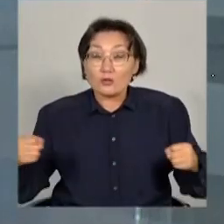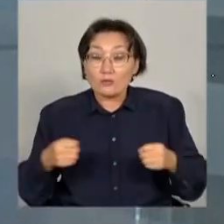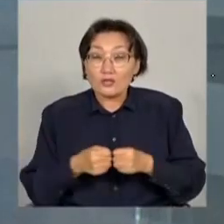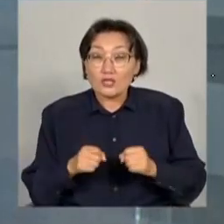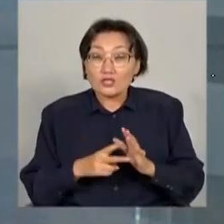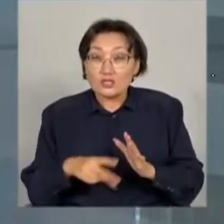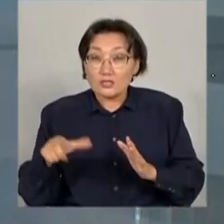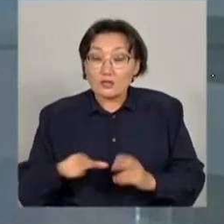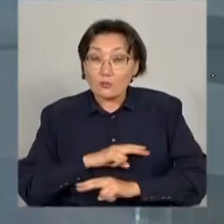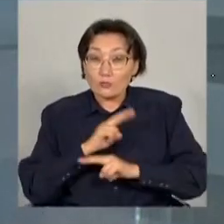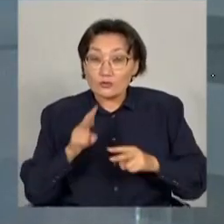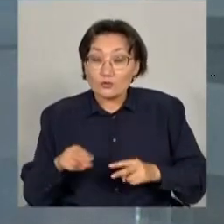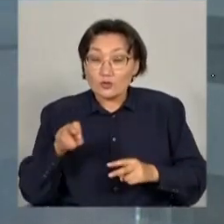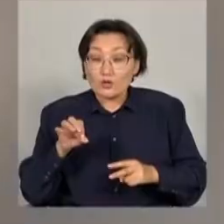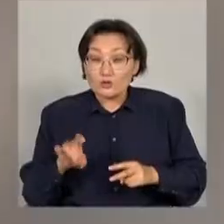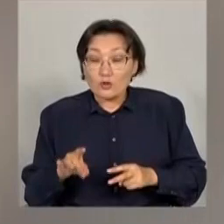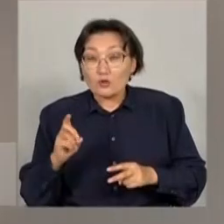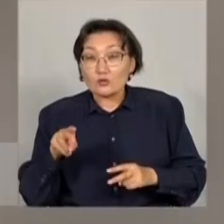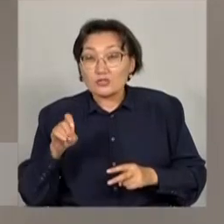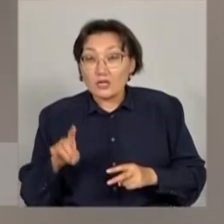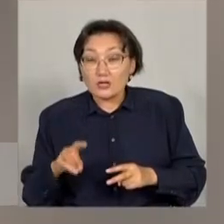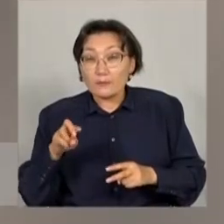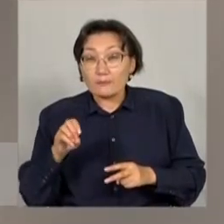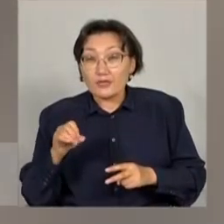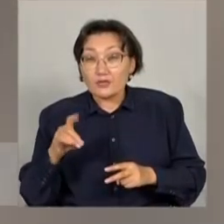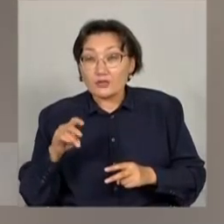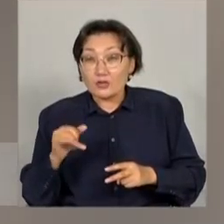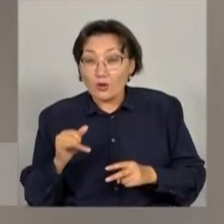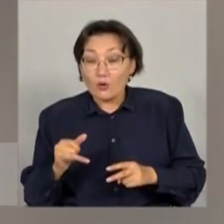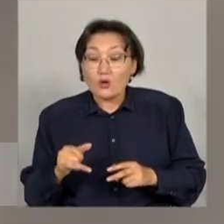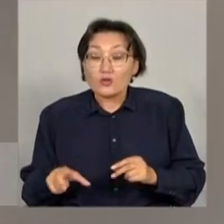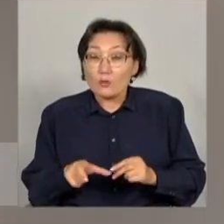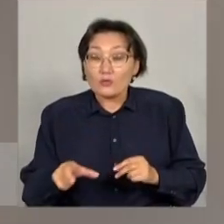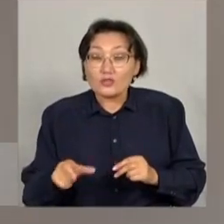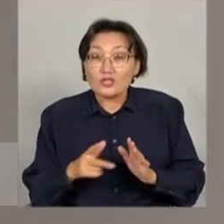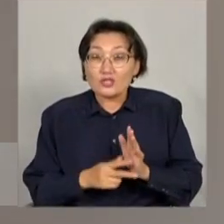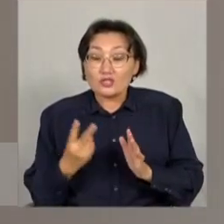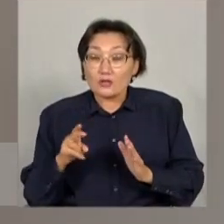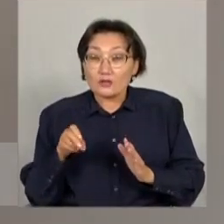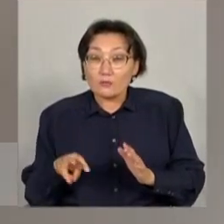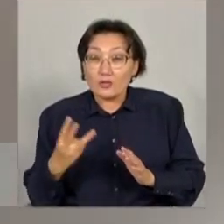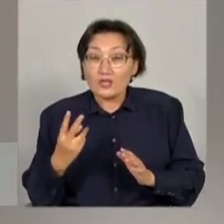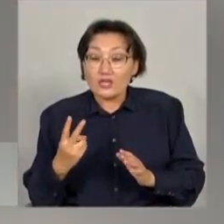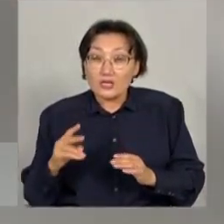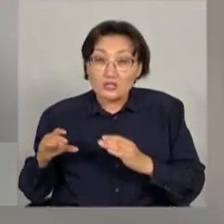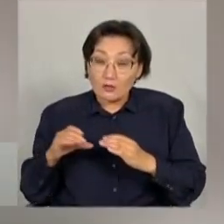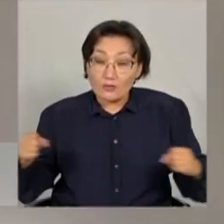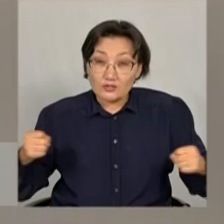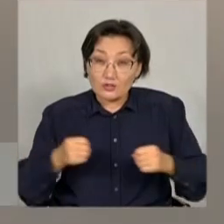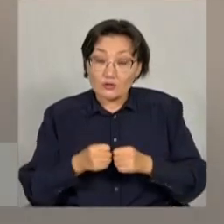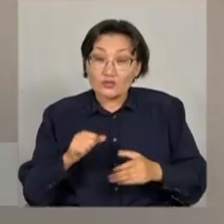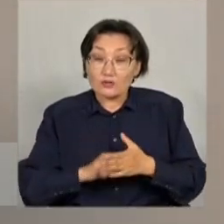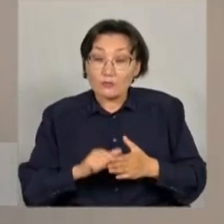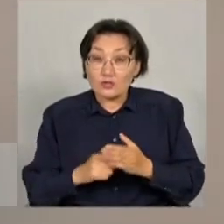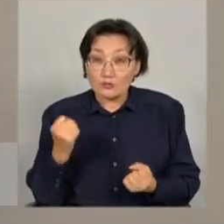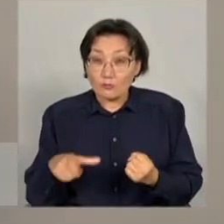7 адам қаза тапты. Да Сорқұлсары Бейнеу тасжолында 82-ші шақырымында 2 жеңіл автокөлік соқтығысқан. Салдарынан